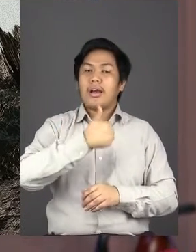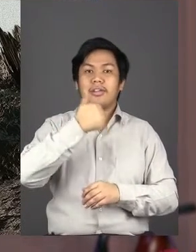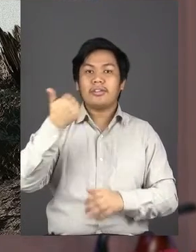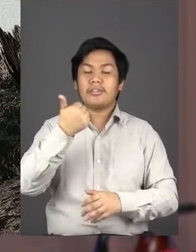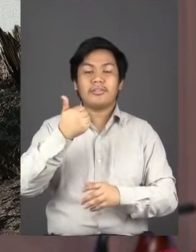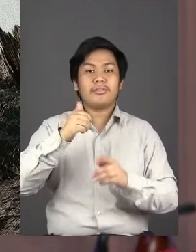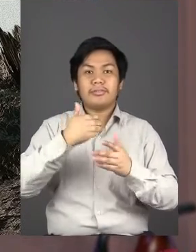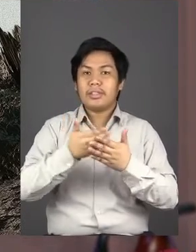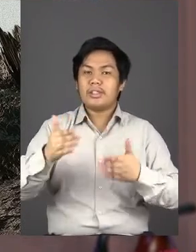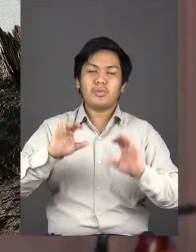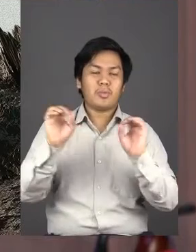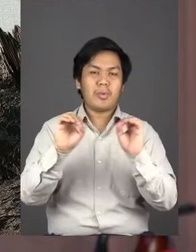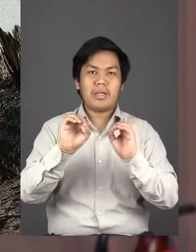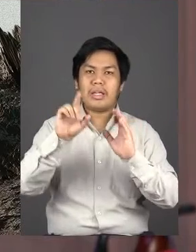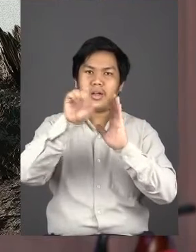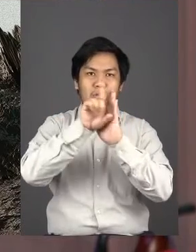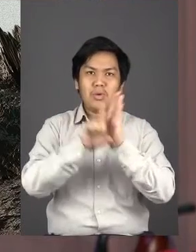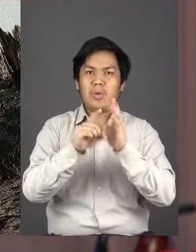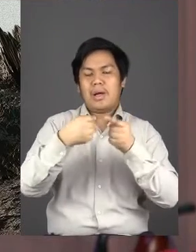law.